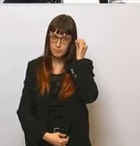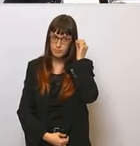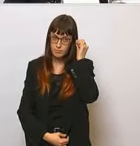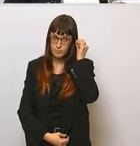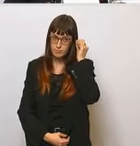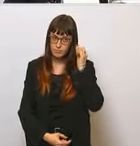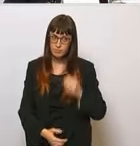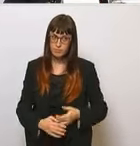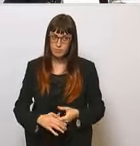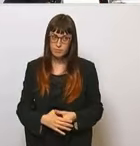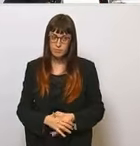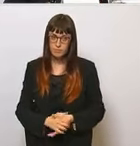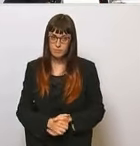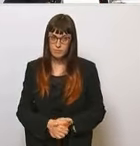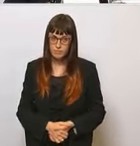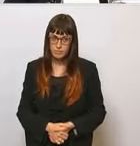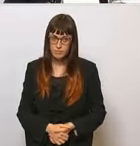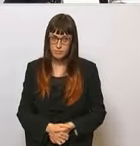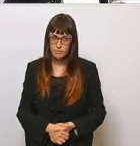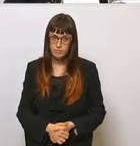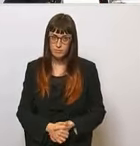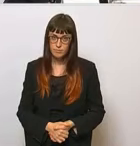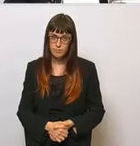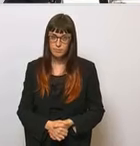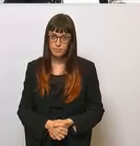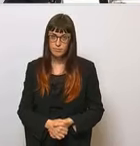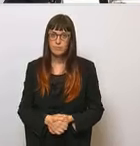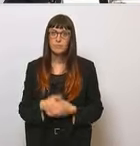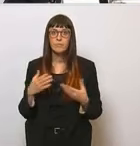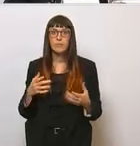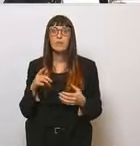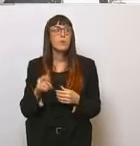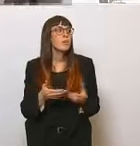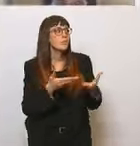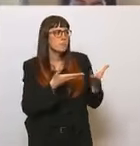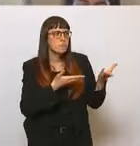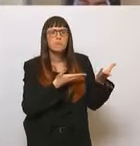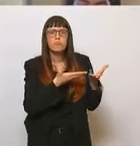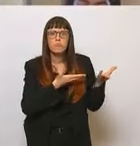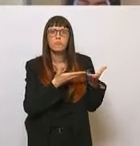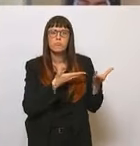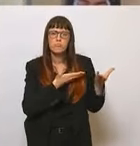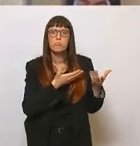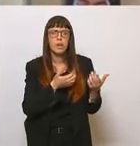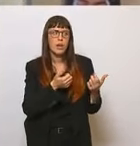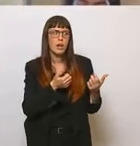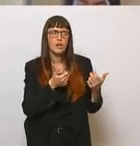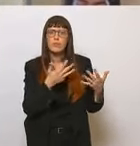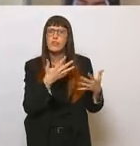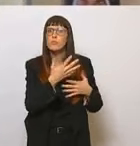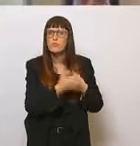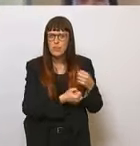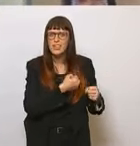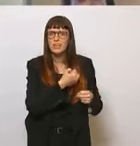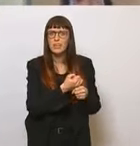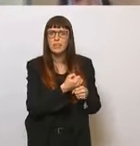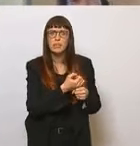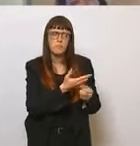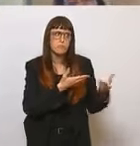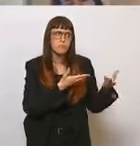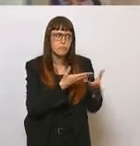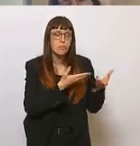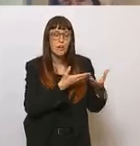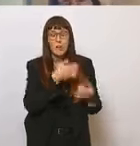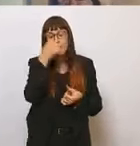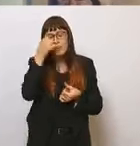Les discussions à ce sujet se sont développées au cours d'un certain nombre d'années. Je me